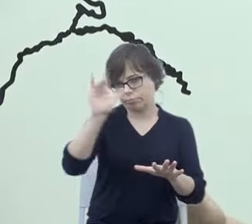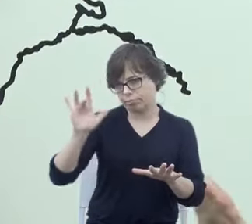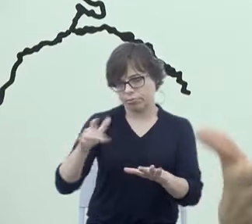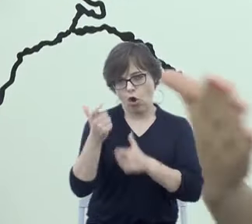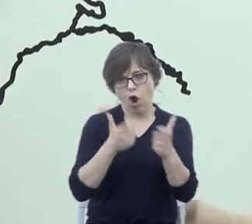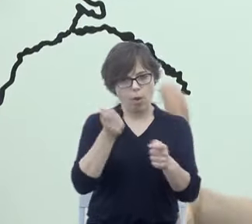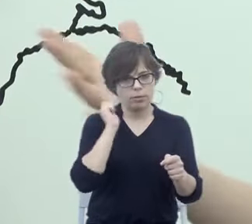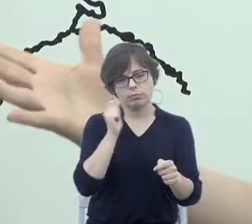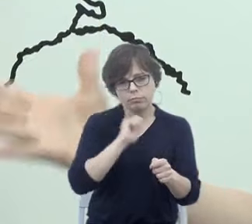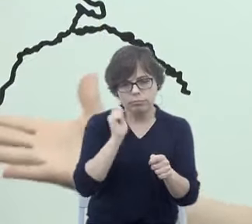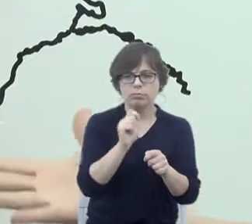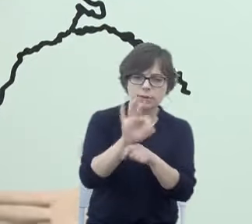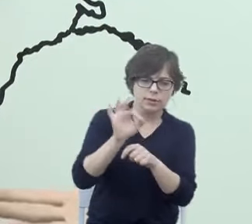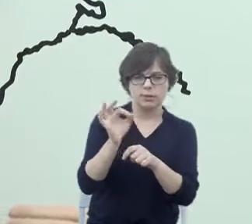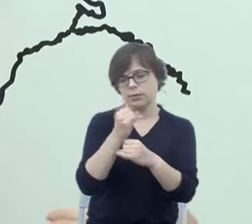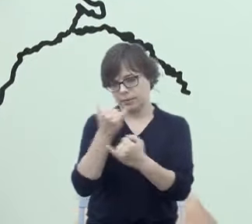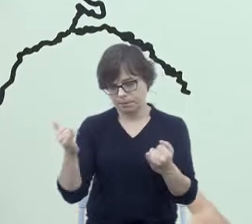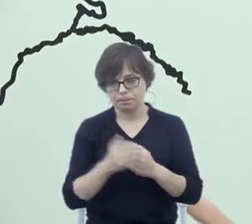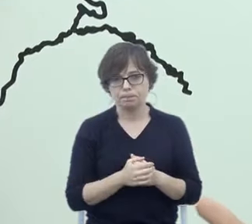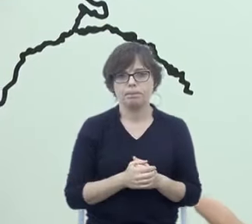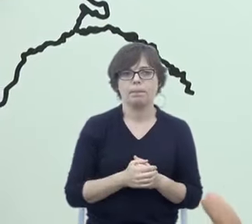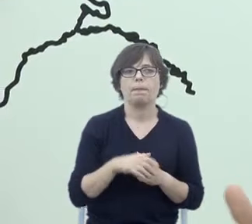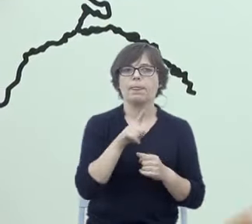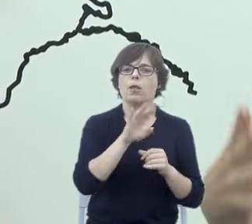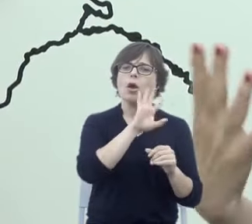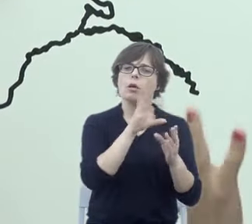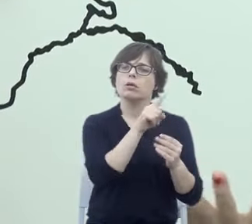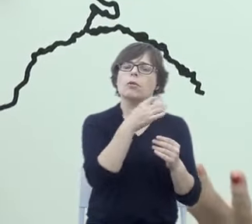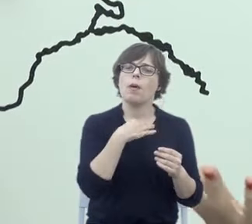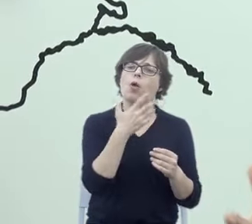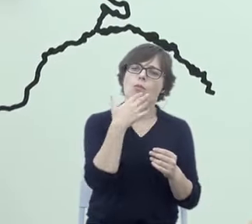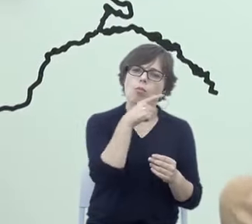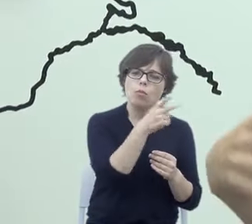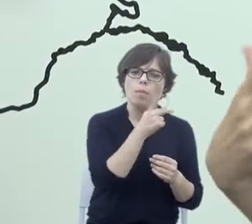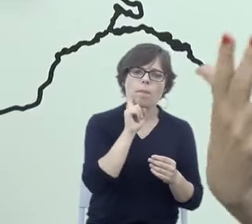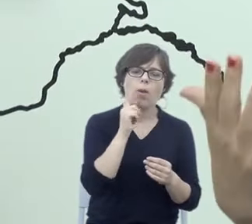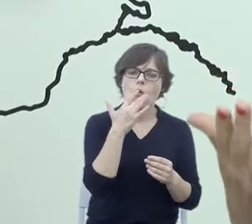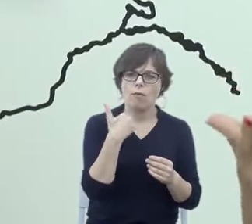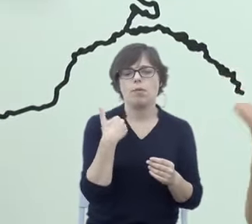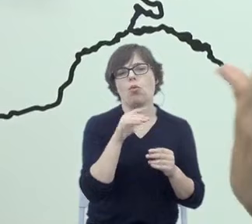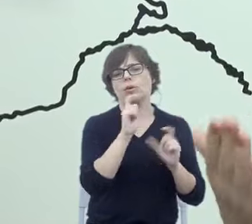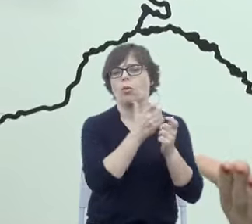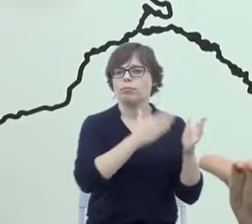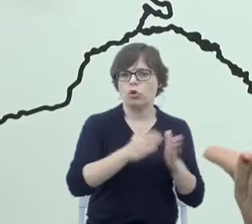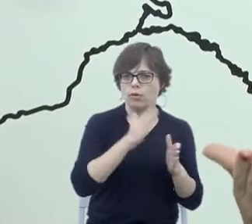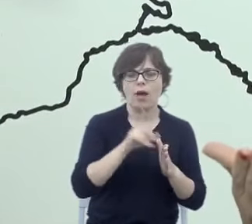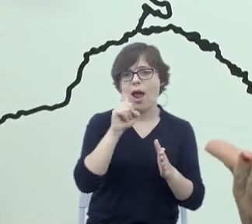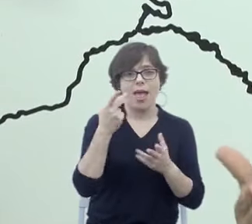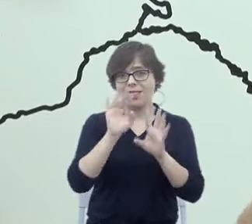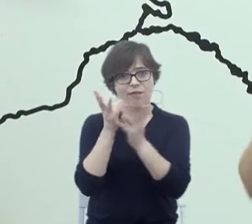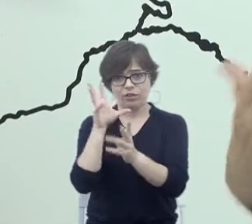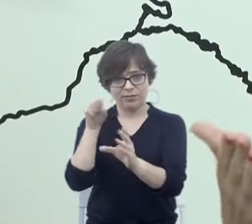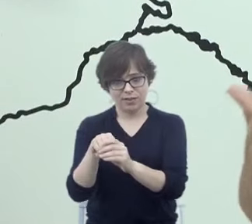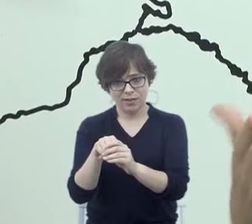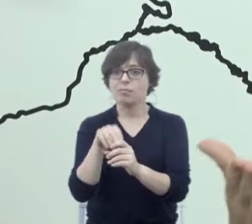takie procesy, które, znaczy oprócz tego wszystkiego, o czym panowie wspomnieli, tak, o tych całych przygotowaniach, nie wszyscy w tym biorą udział,